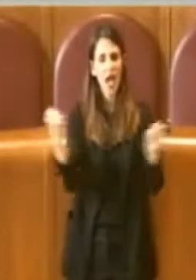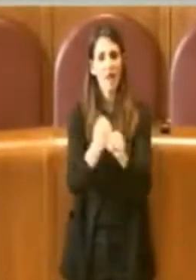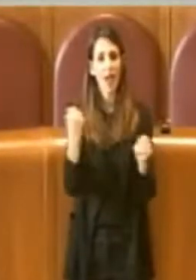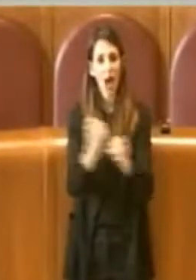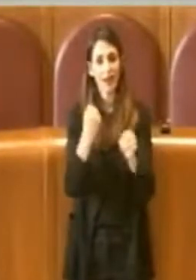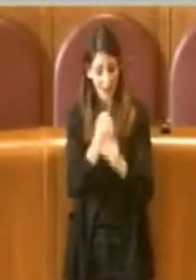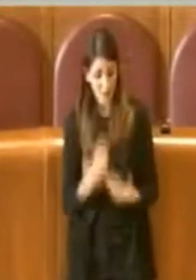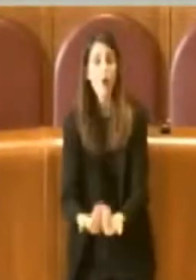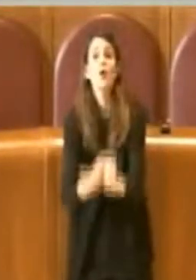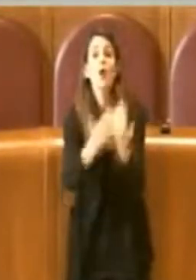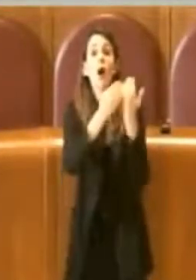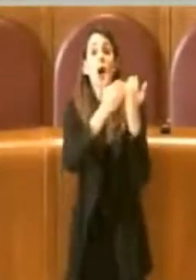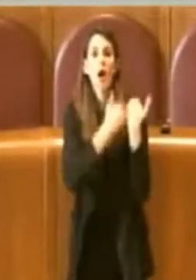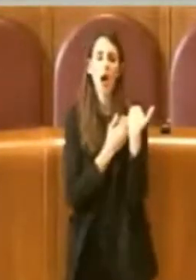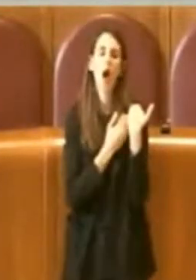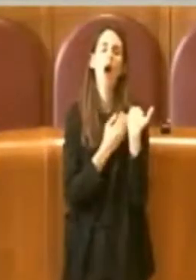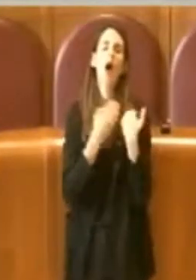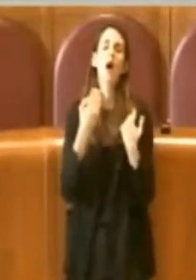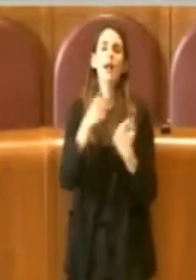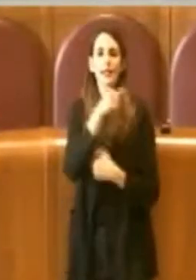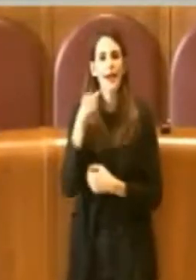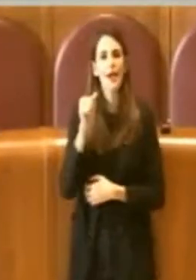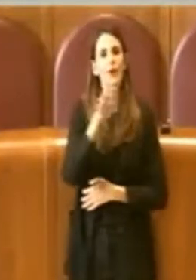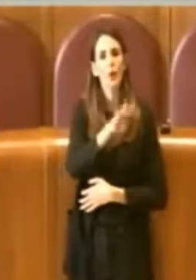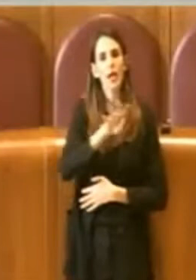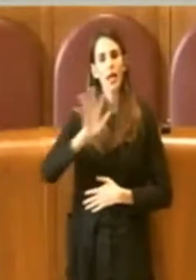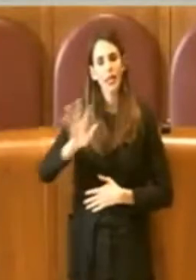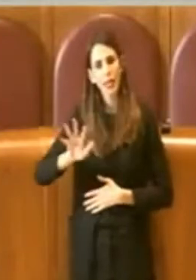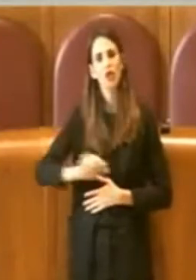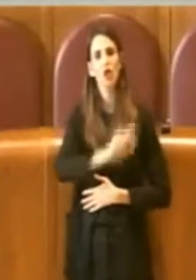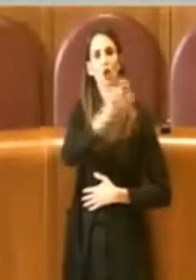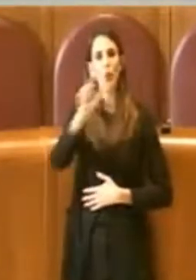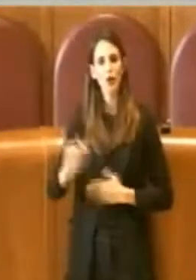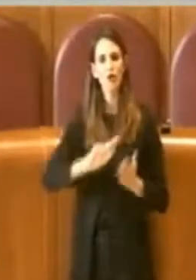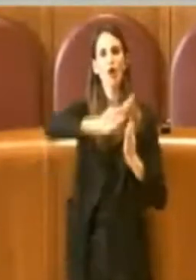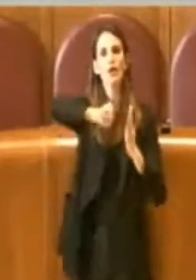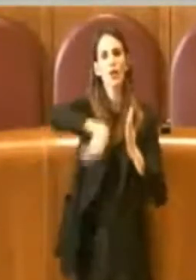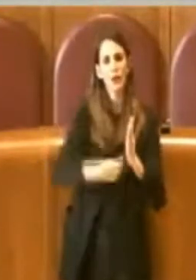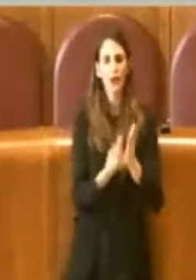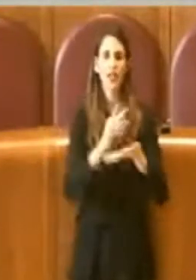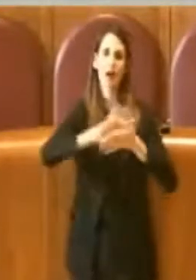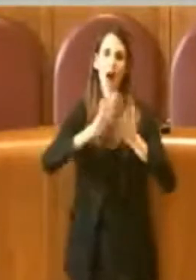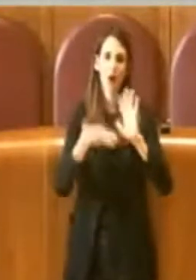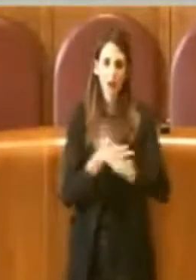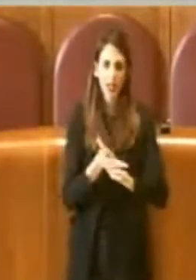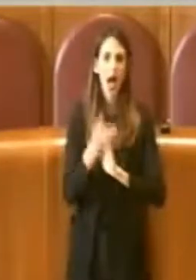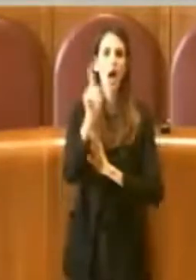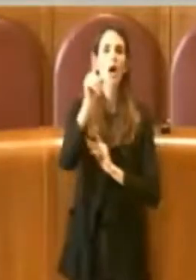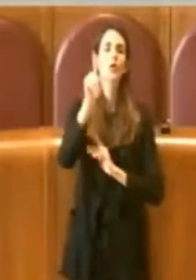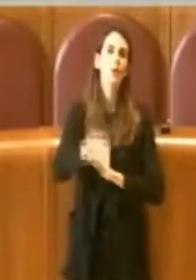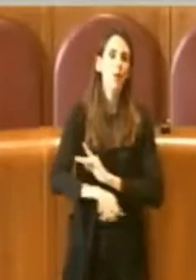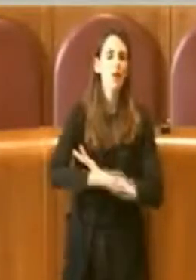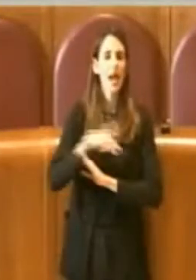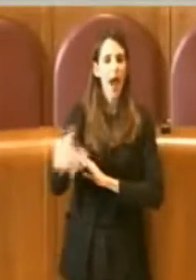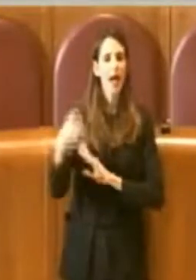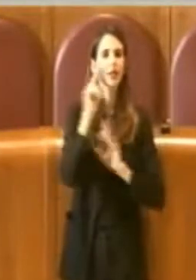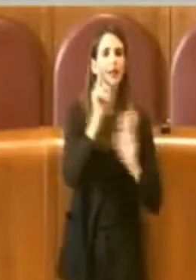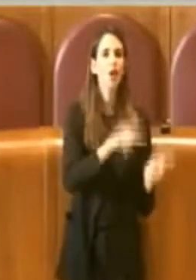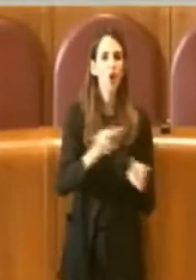45 giorni per la firma del contratto e poi per l'avvio dei lavori, più le verifiche dell'ANAC e così via. Quindi Presidente,